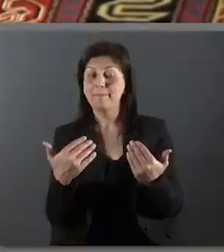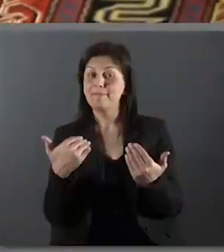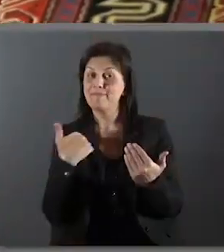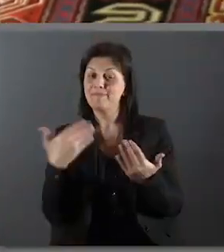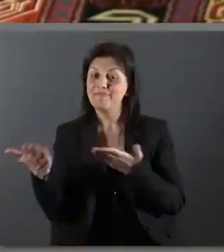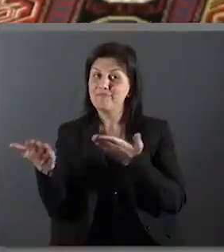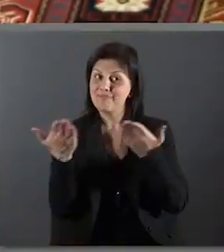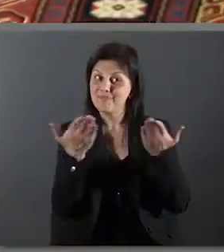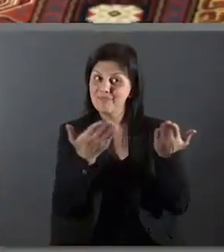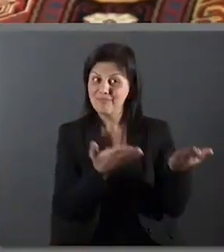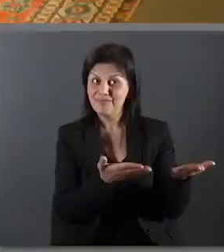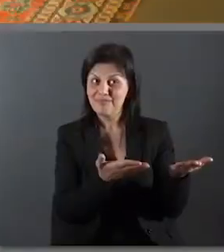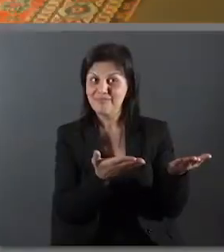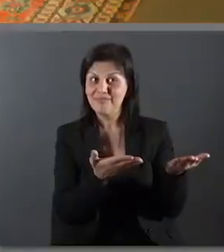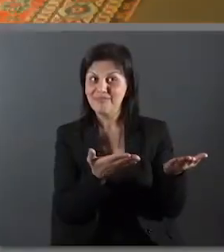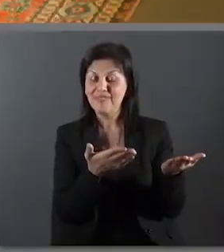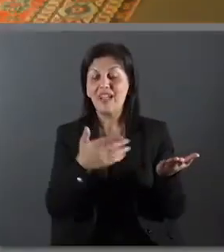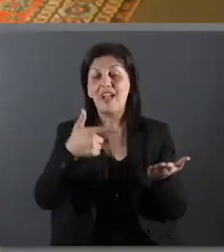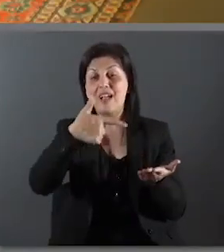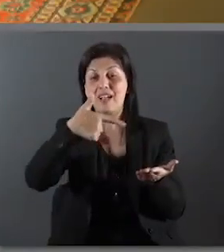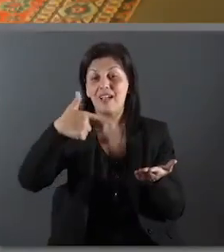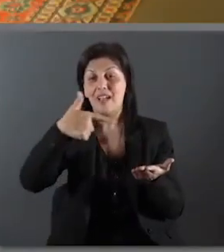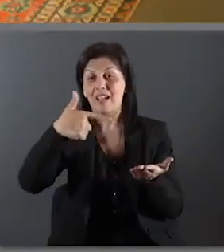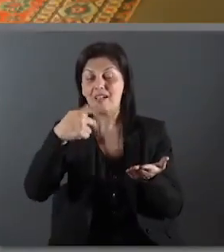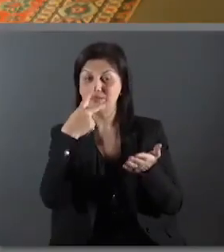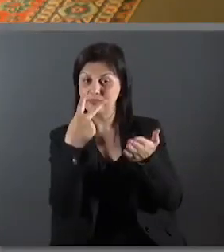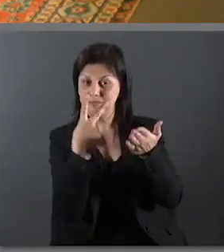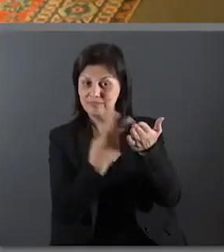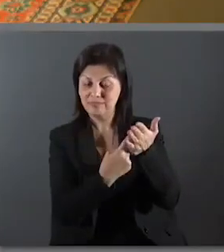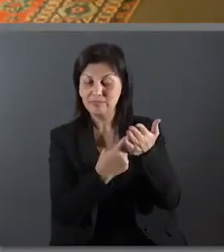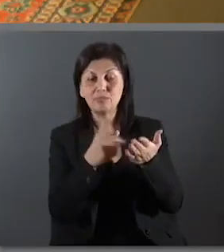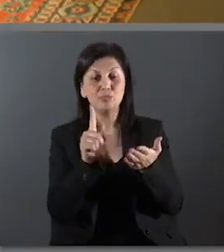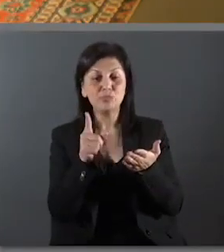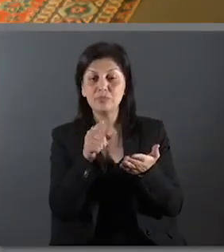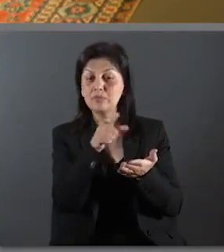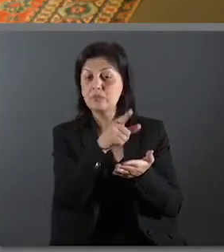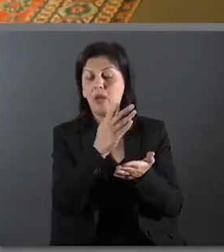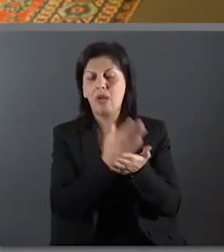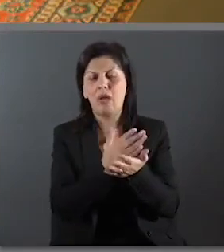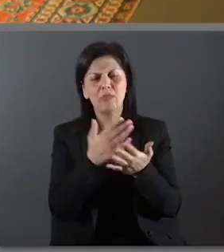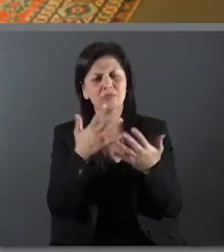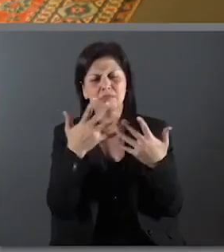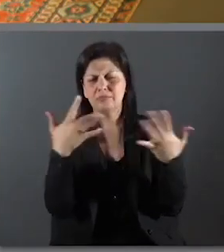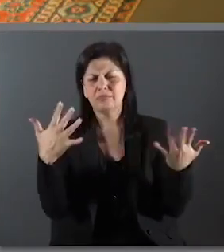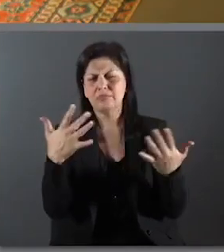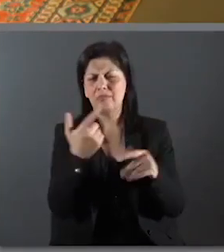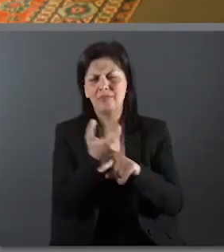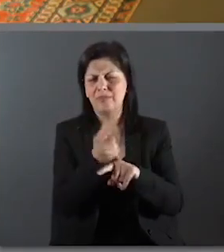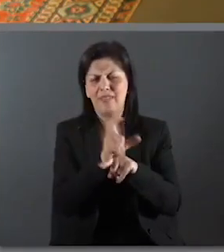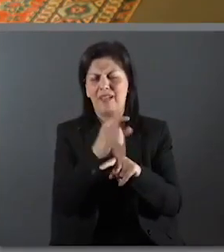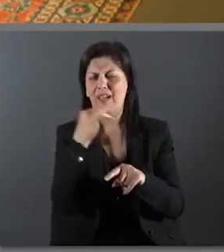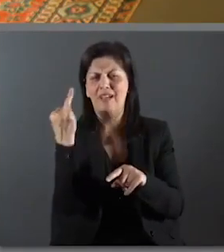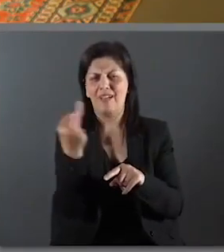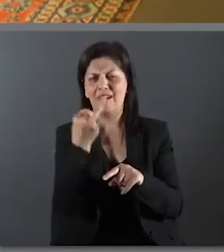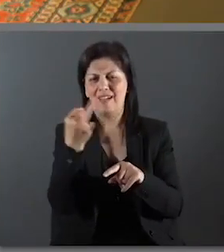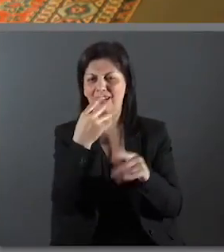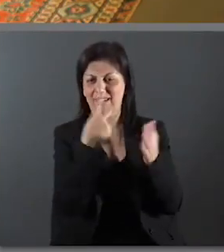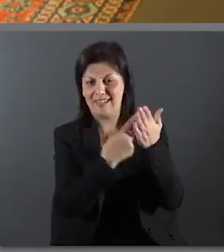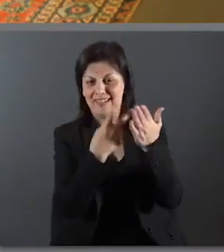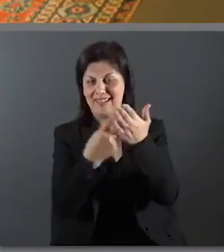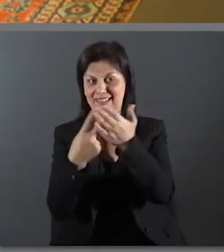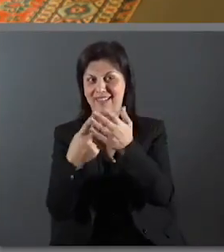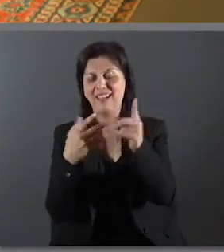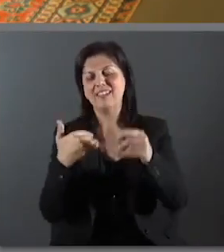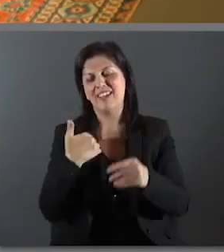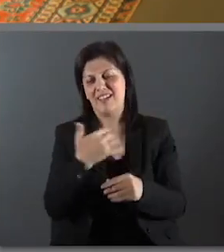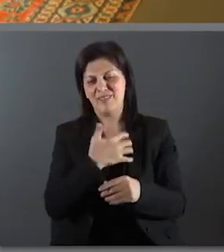İndi isə mən sizi dəvət edirəm ekspozisiyamızın ikinci mərtəbəsinə qalxmağa. Çünki orada da sizi çox maraqlı eksponatlar gözləyir. Mən